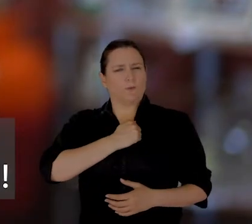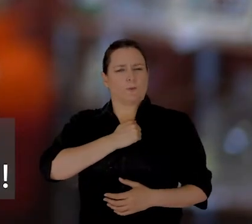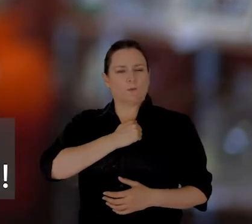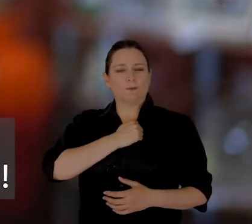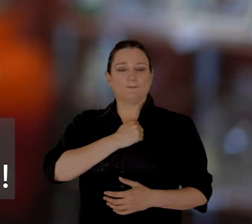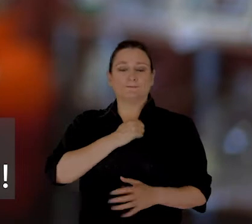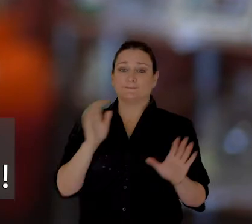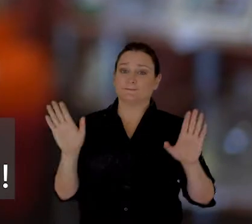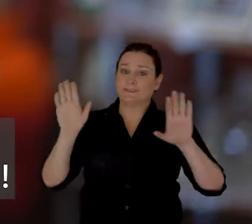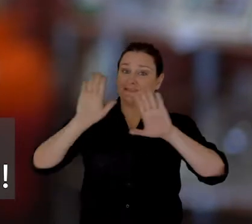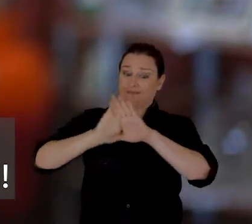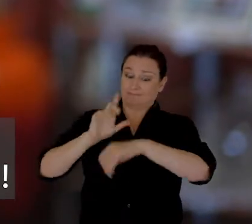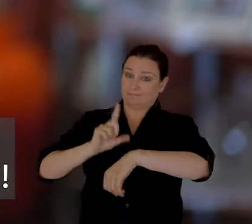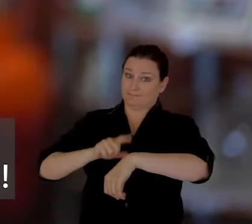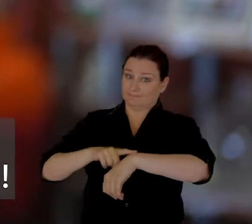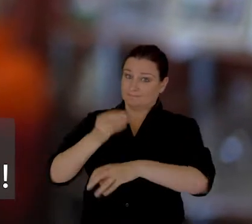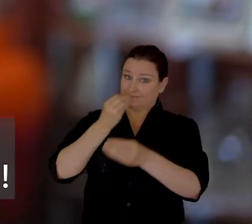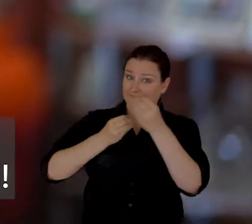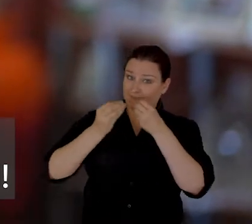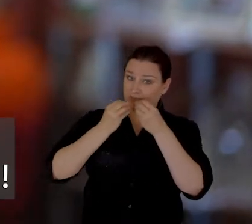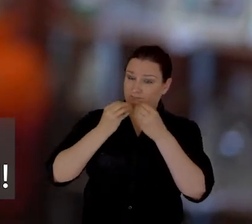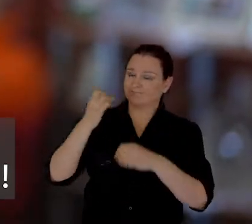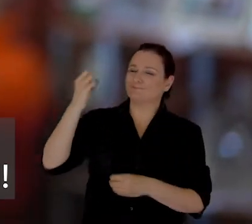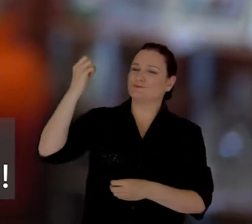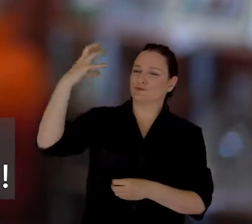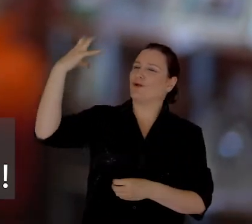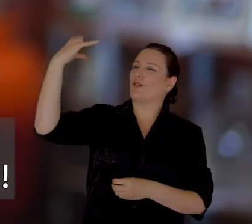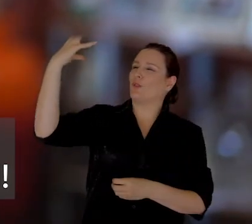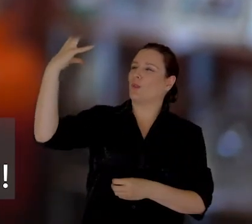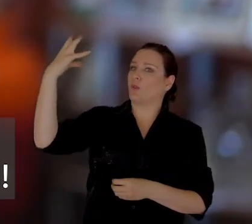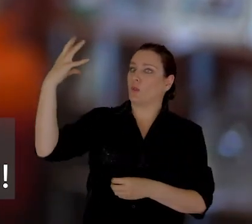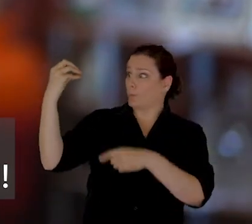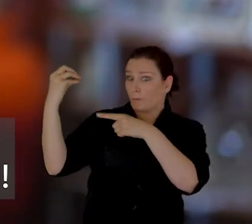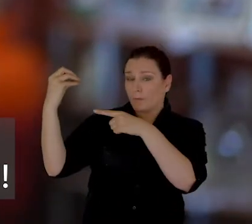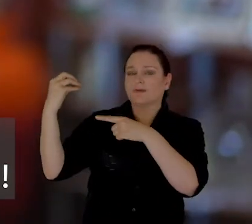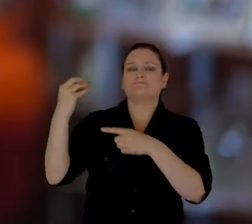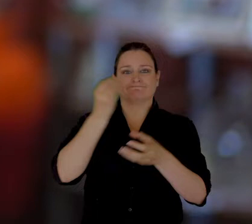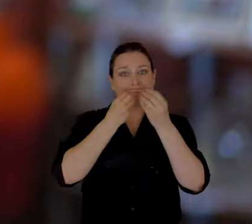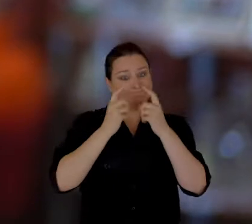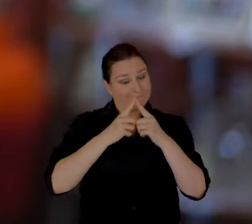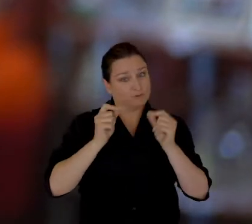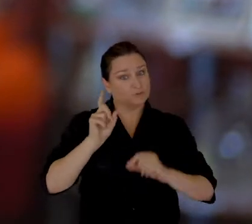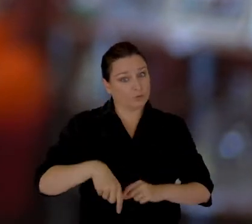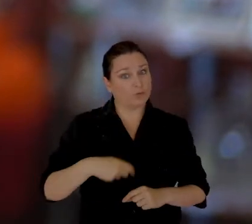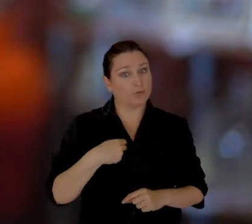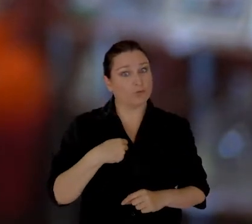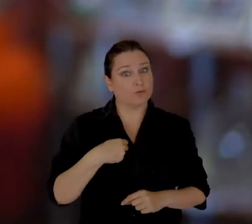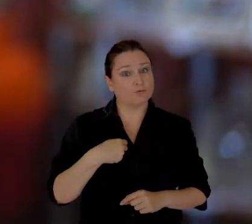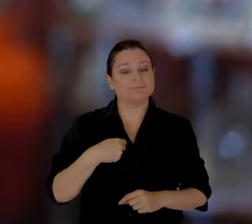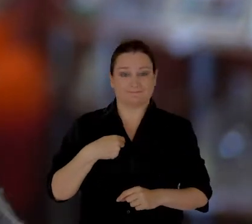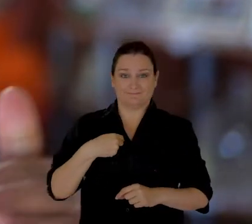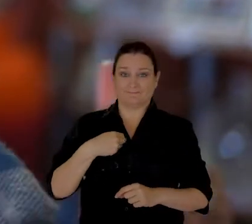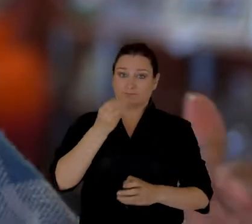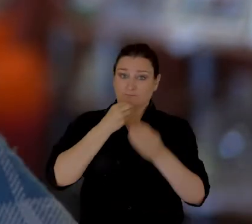Geëet het, mense as die son gesak het, dan moet die aandete klaar geëet wees. En dan het